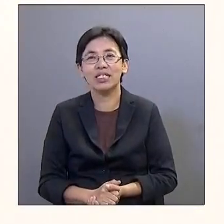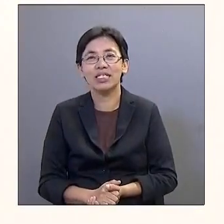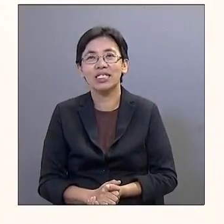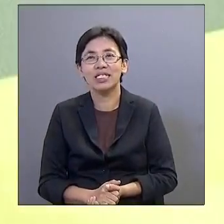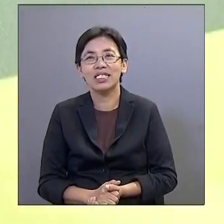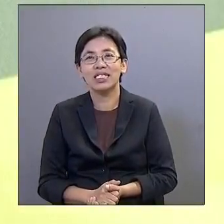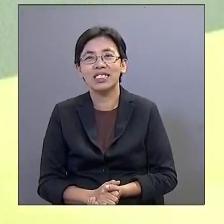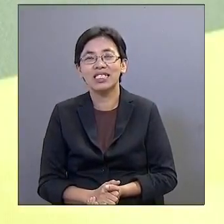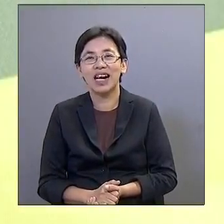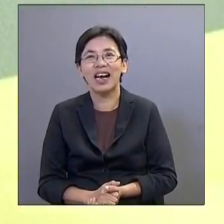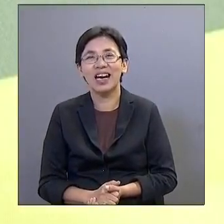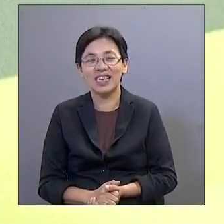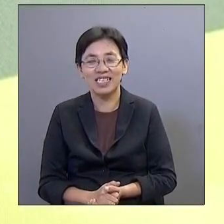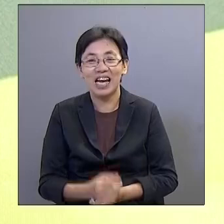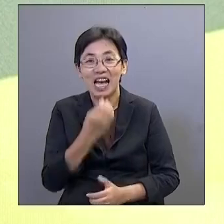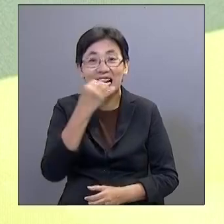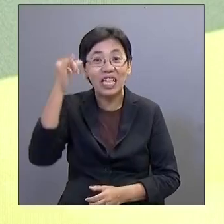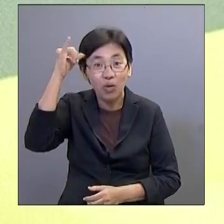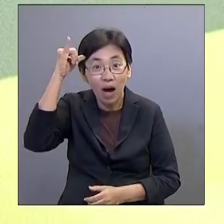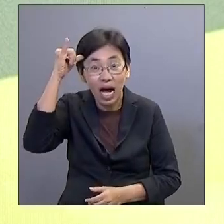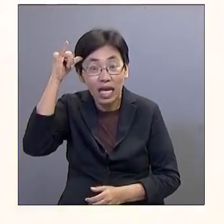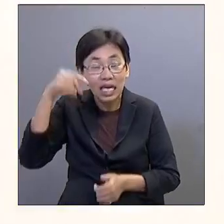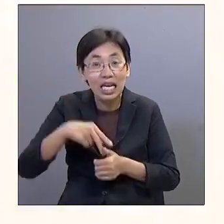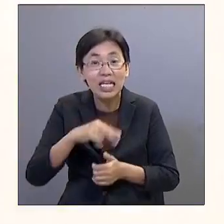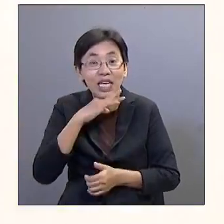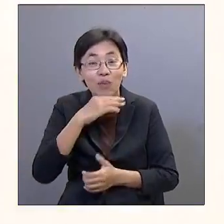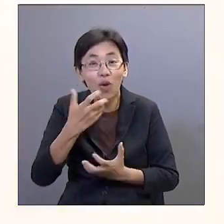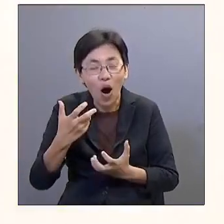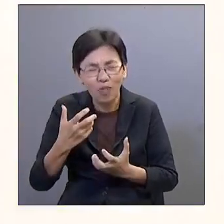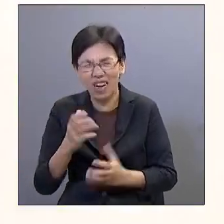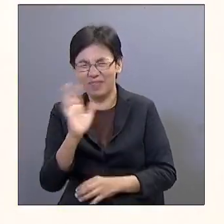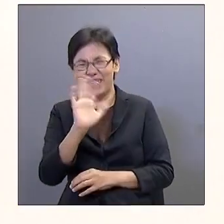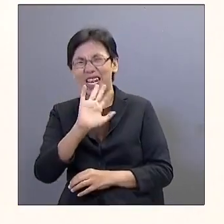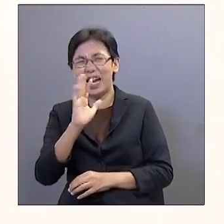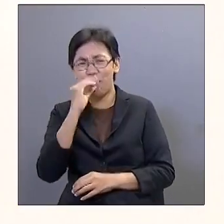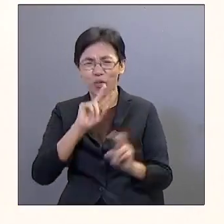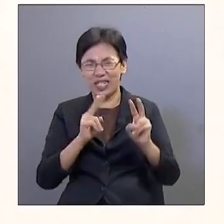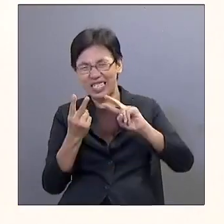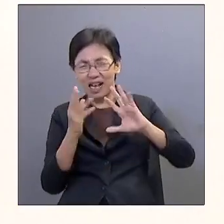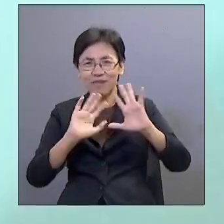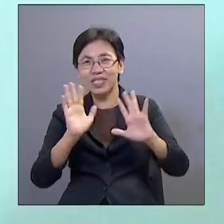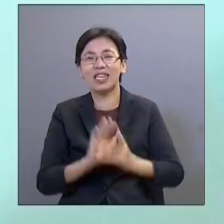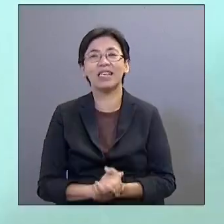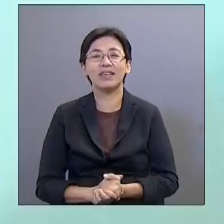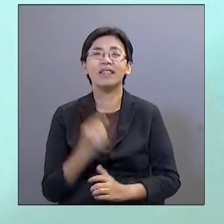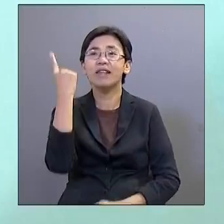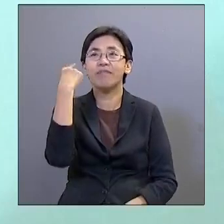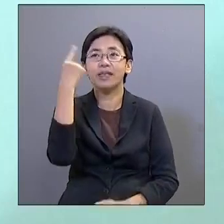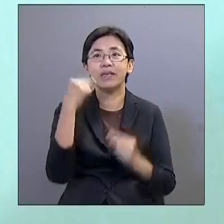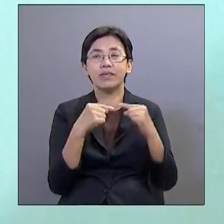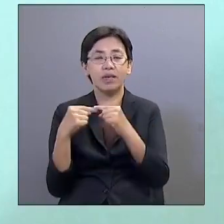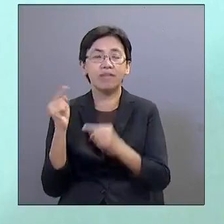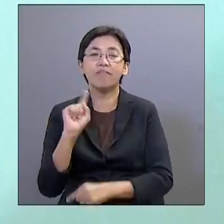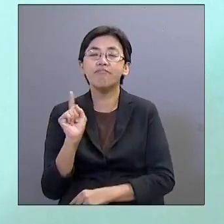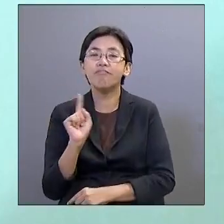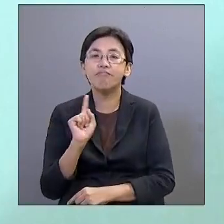มพูดไปอย่างนั้นหรอ ไม่ใช่ ไม่ได้พูดใช่ไหมโอเคไม่ค่อยมั่นใจในตัวเองเหมือนกัน เปลี่ยนบรรยากาศอะไปเที่ยวกันบ้างนะคะเป็นลัก